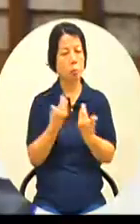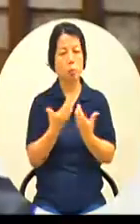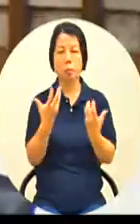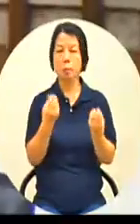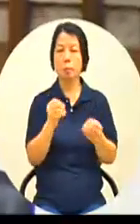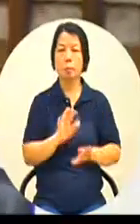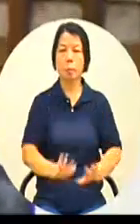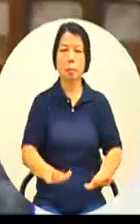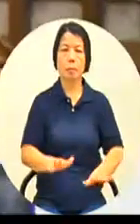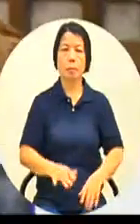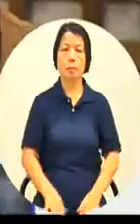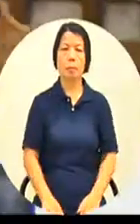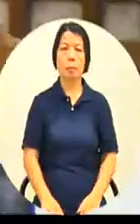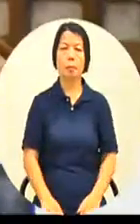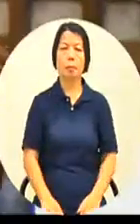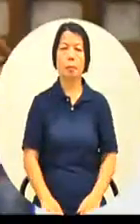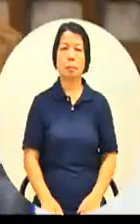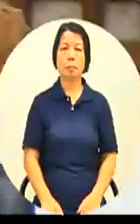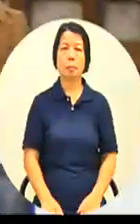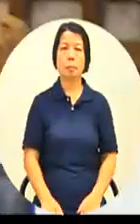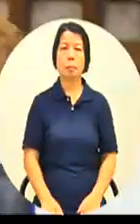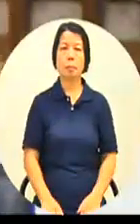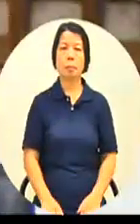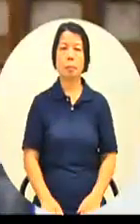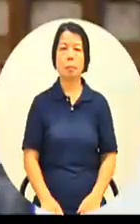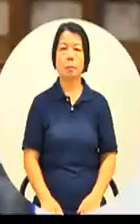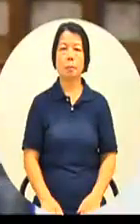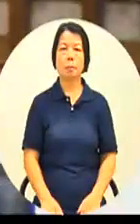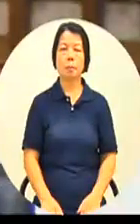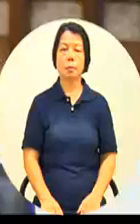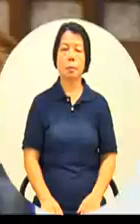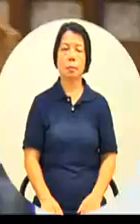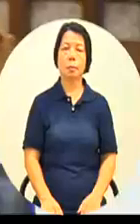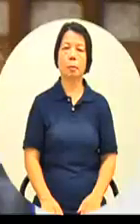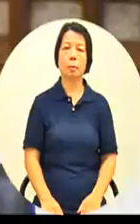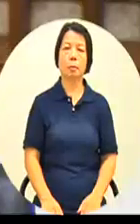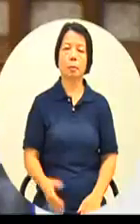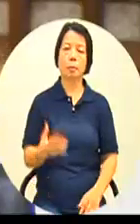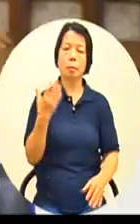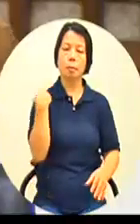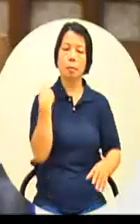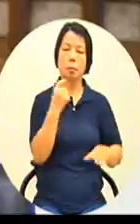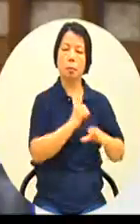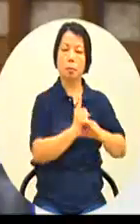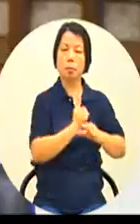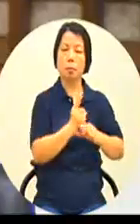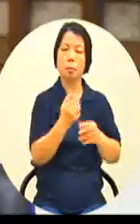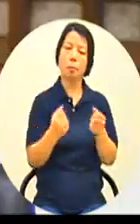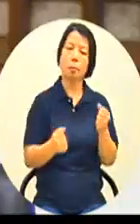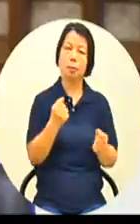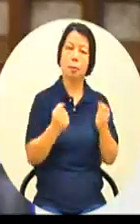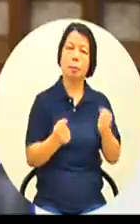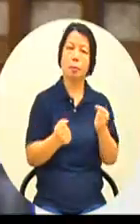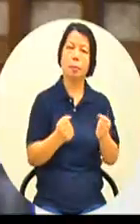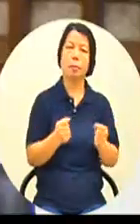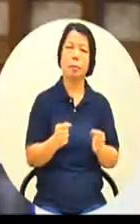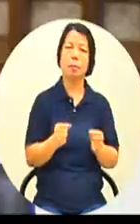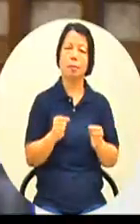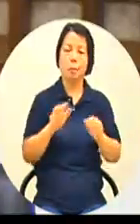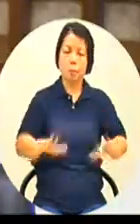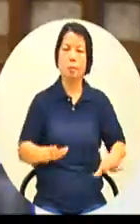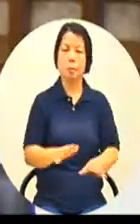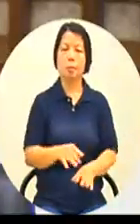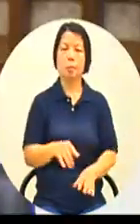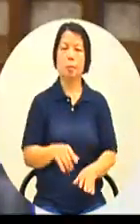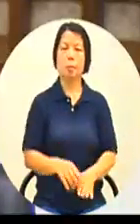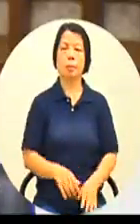遐的，遐都那照着原来。安安稳稳地开计程车进现实的业者，